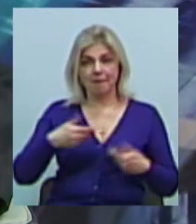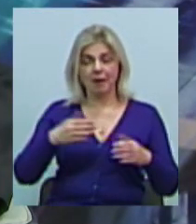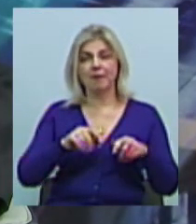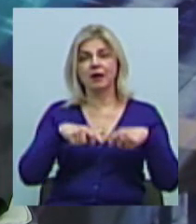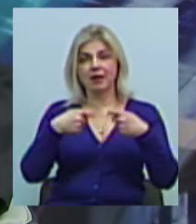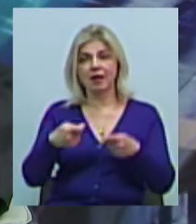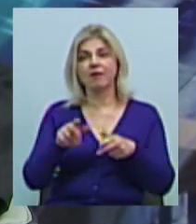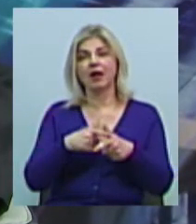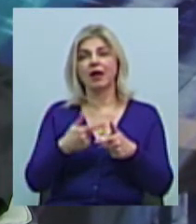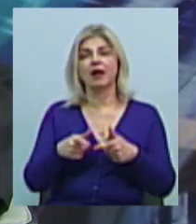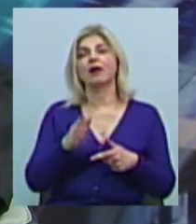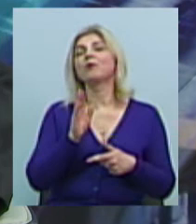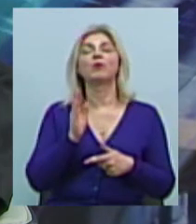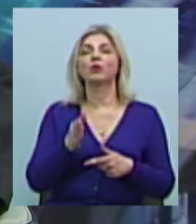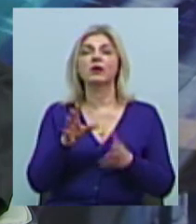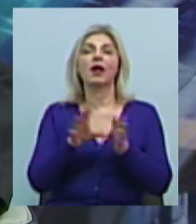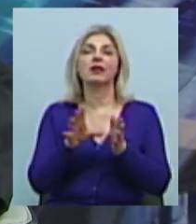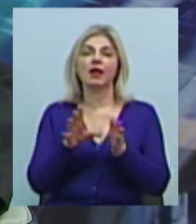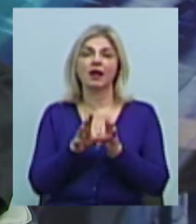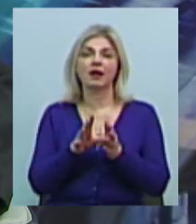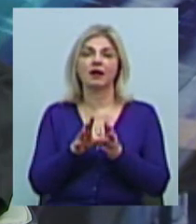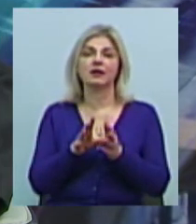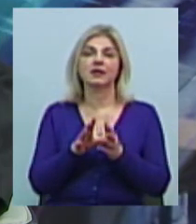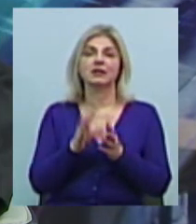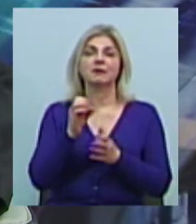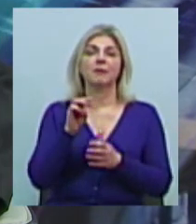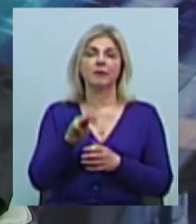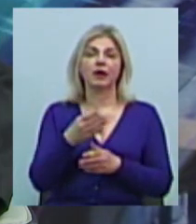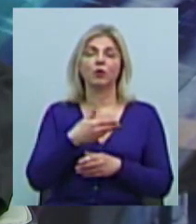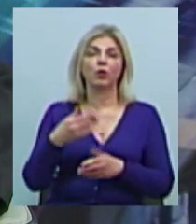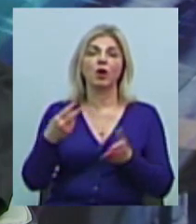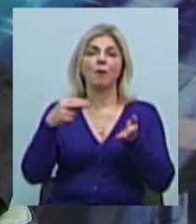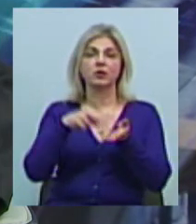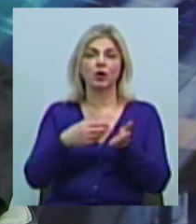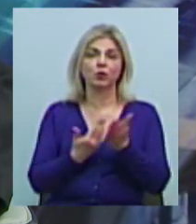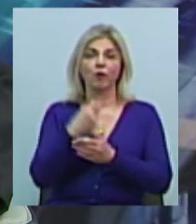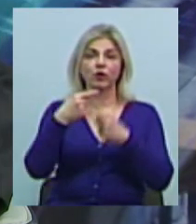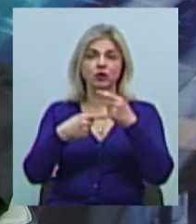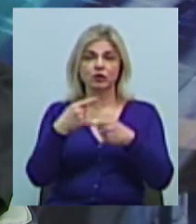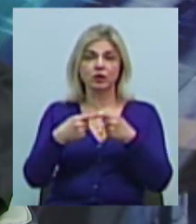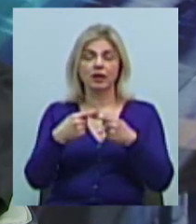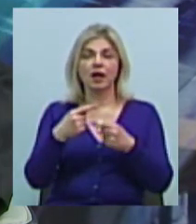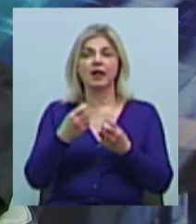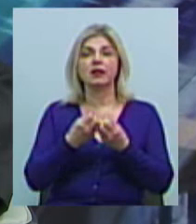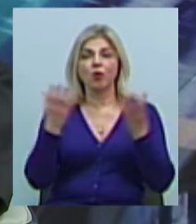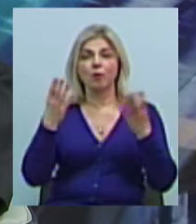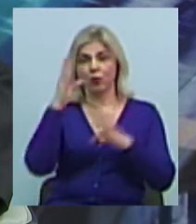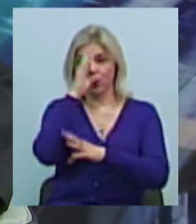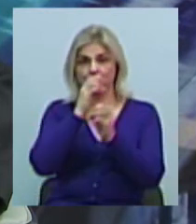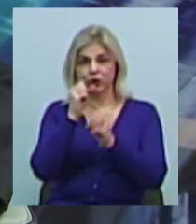це буде енергозбит? Я не знаю. Нам поставили счетчики нові день-ночь.